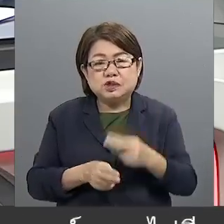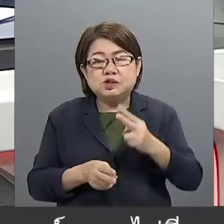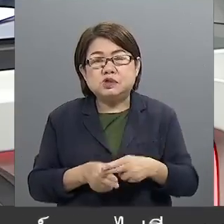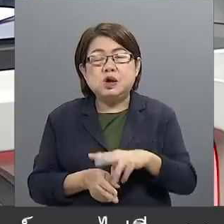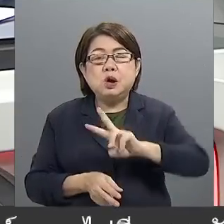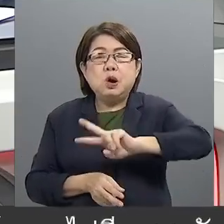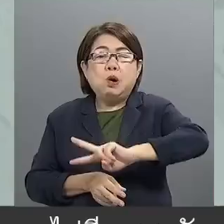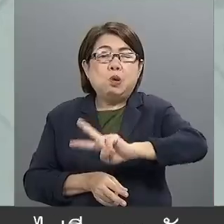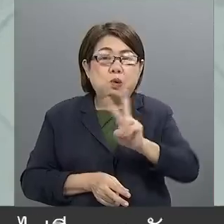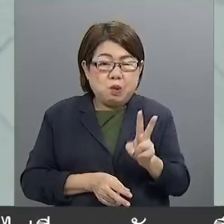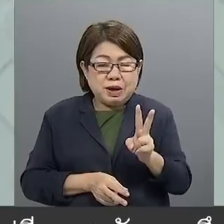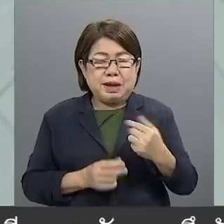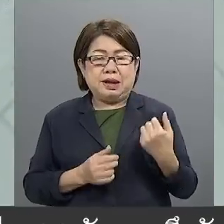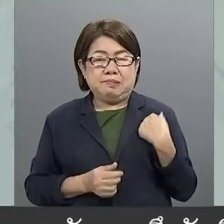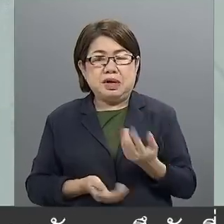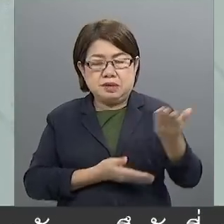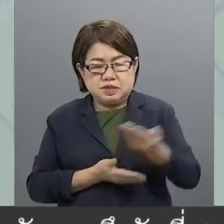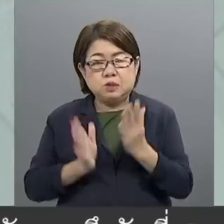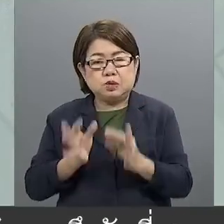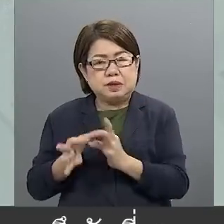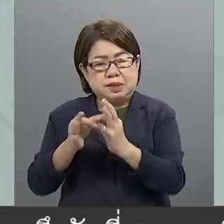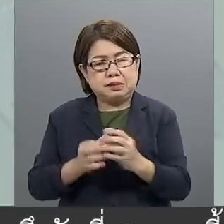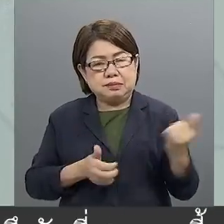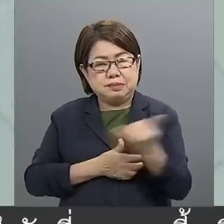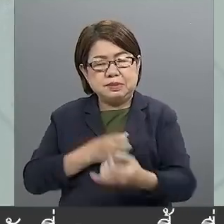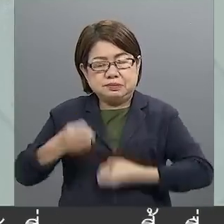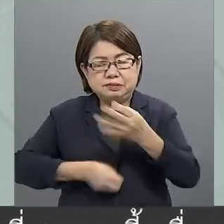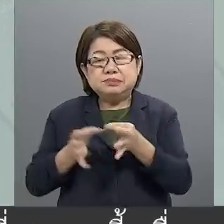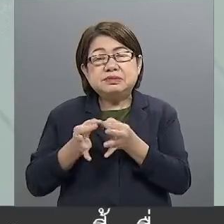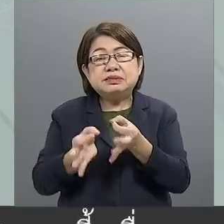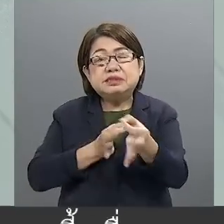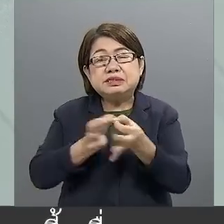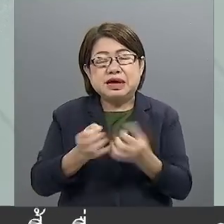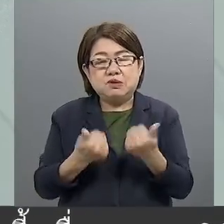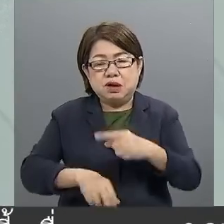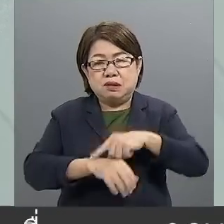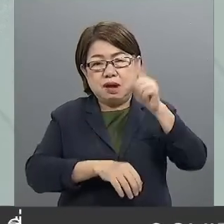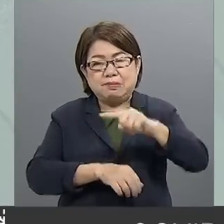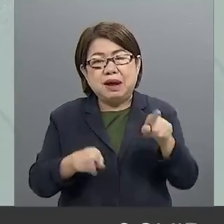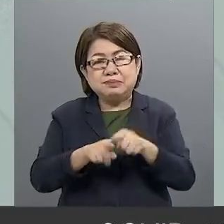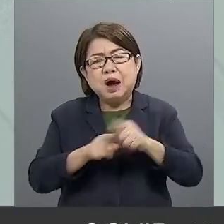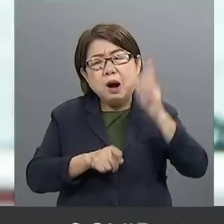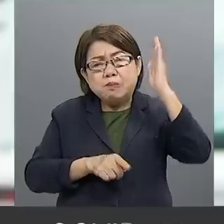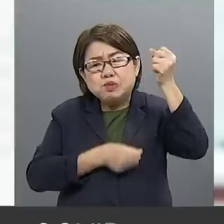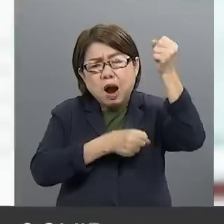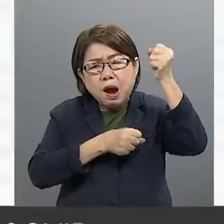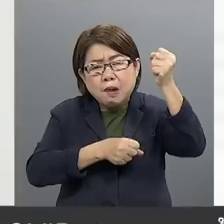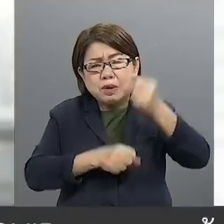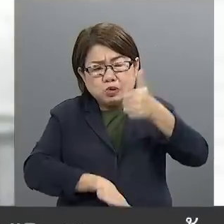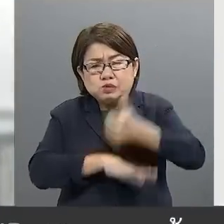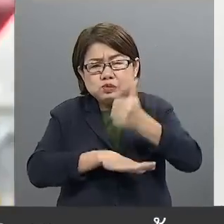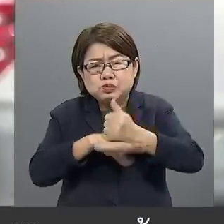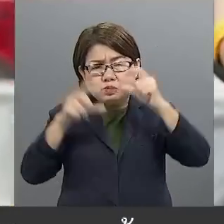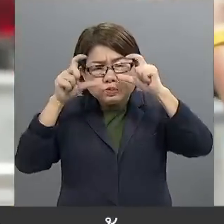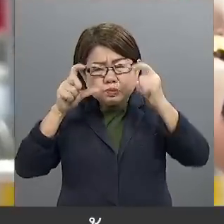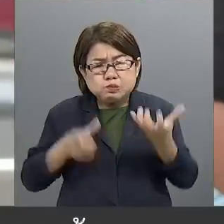ไปชี้แจงธนาที่ในช่วงบ่ายเจ้าหน้าที่จะนำตัวลงและเพนกวินกันนำผู้ชุมนุมกลุ่มคณะราษฎรมาฝากขังค่ะ